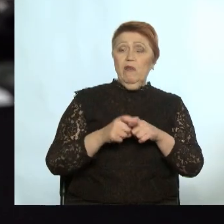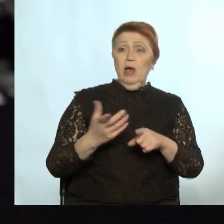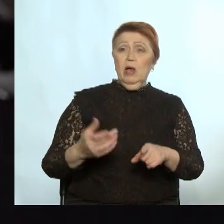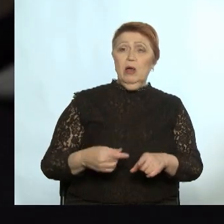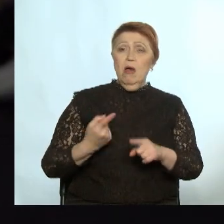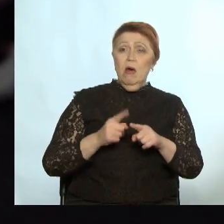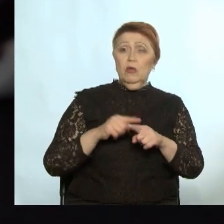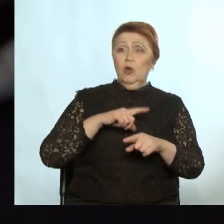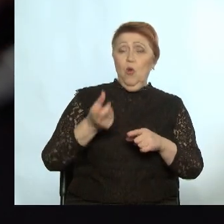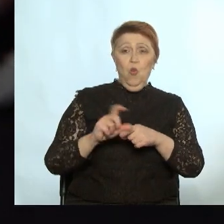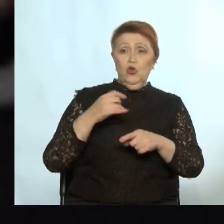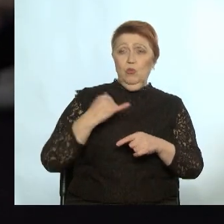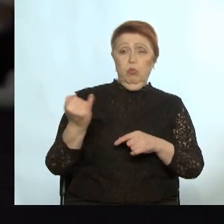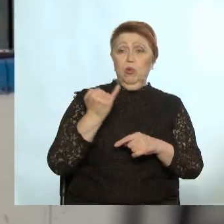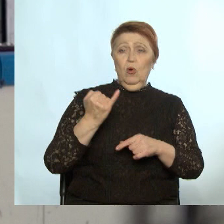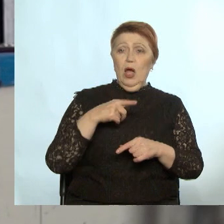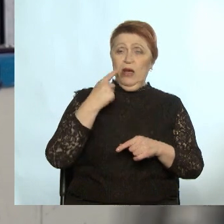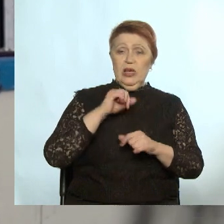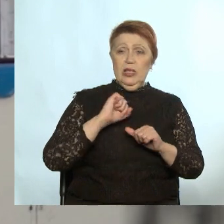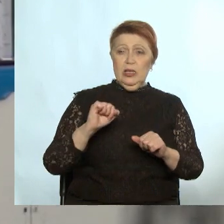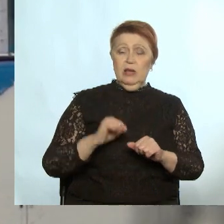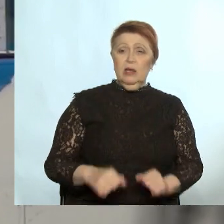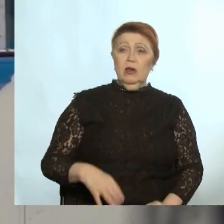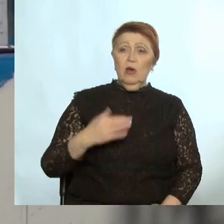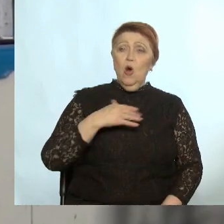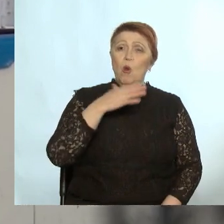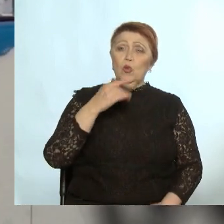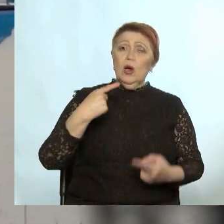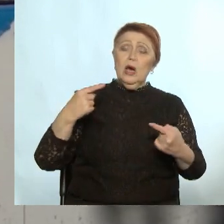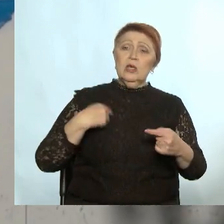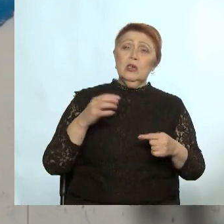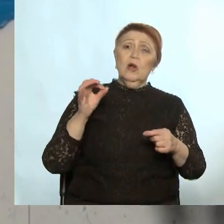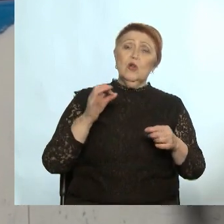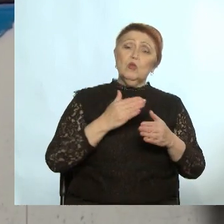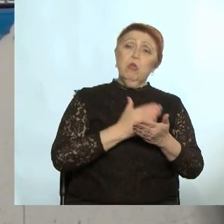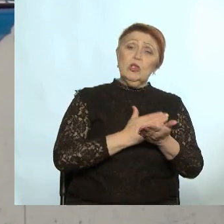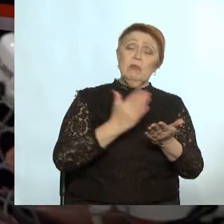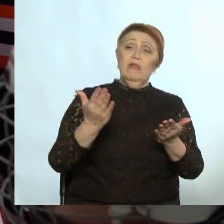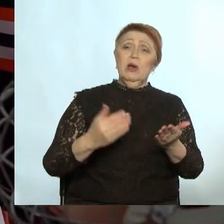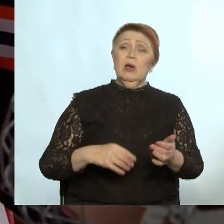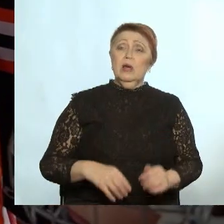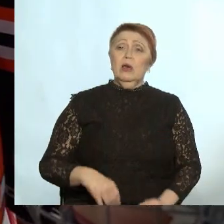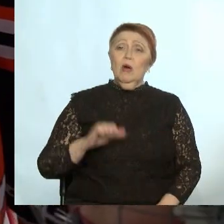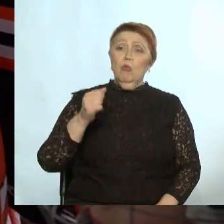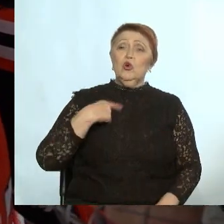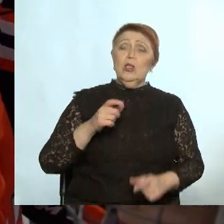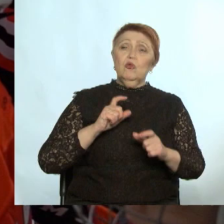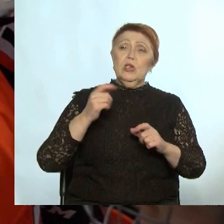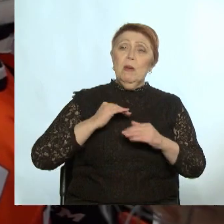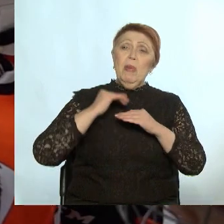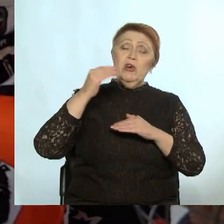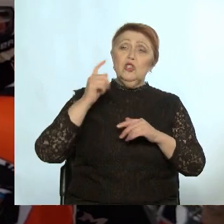плохо очень. А так, конечно, да очень много способов. Можешь и повысить голос, да, немножко